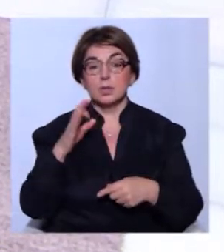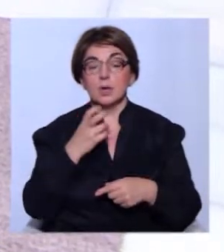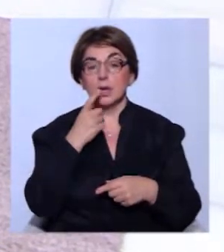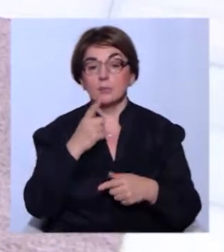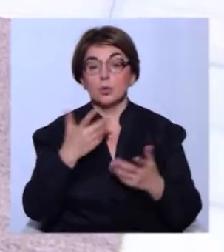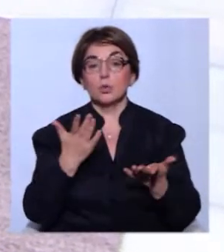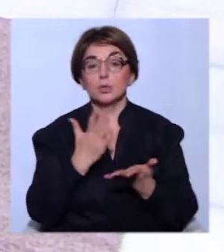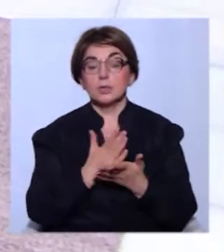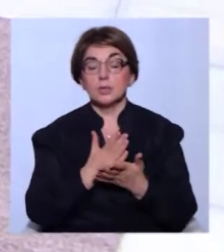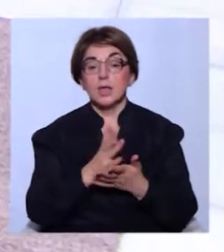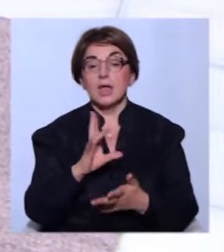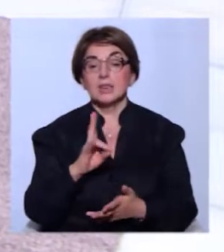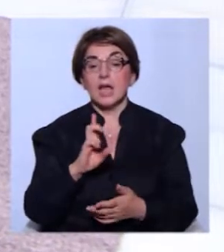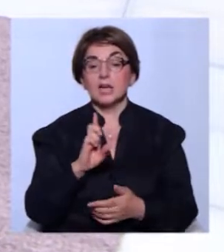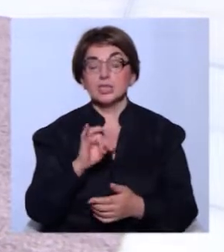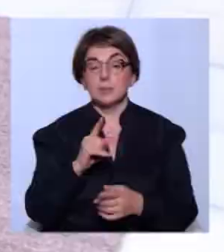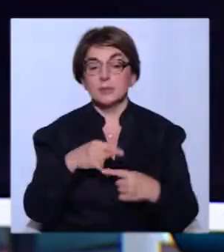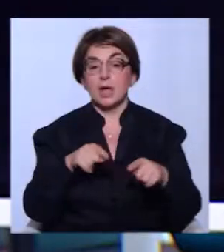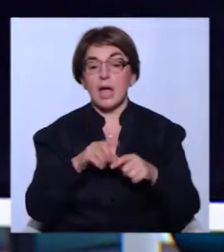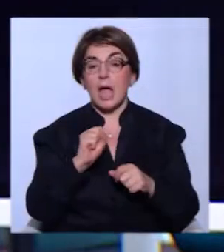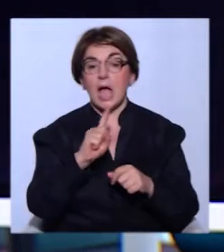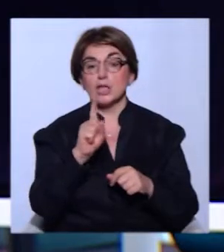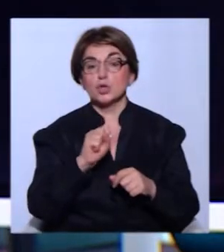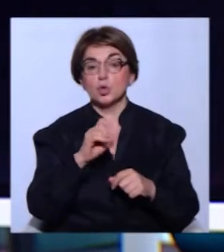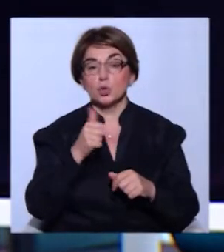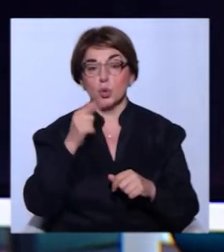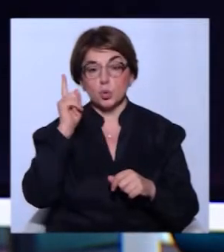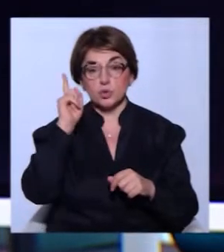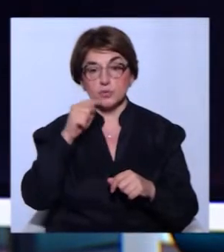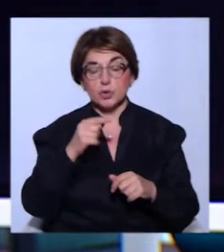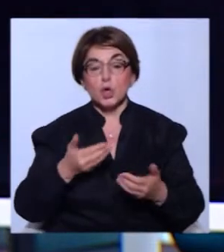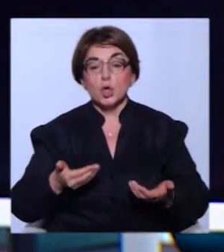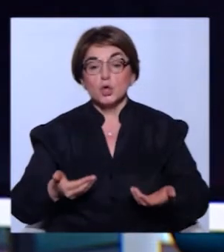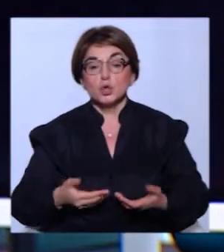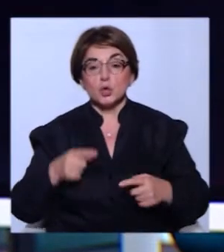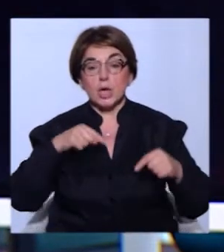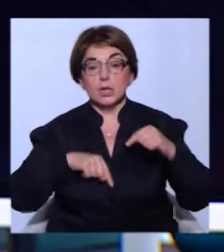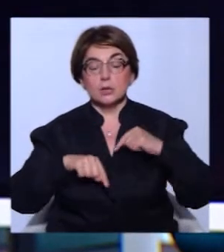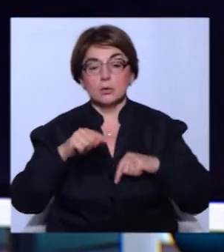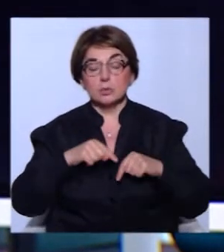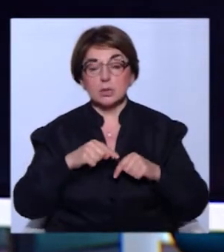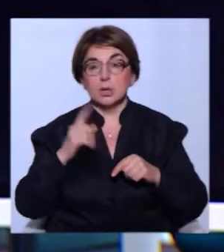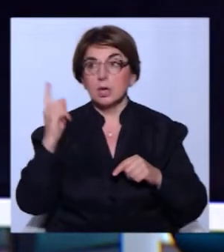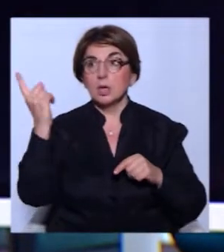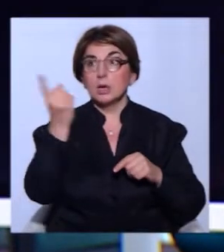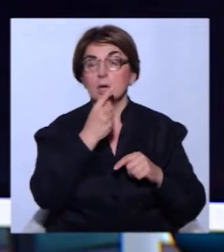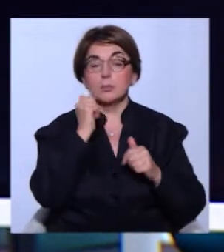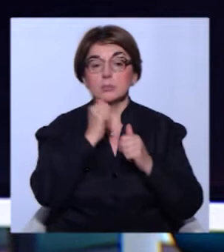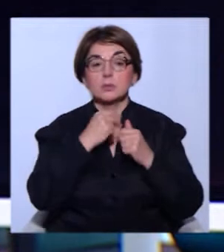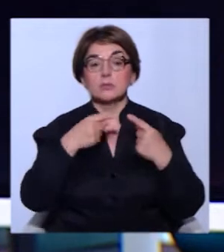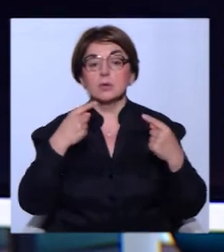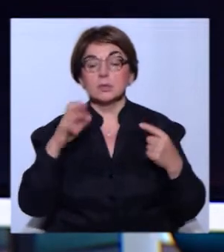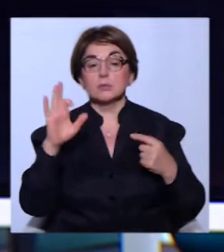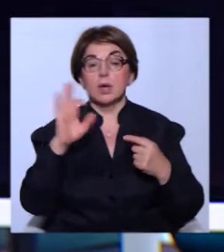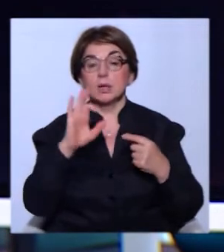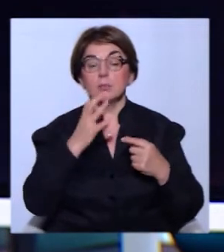როგორიც გახლავთ ნახშირბადი და აზოტი. როგორც ცნობილია, ცოცხალი ორგანიზმები გარემოდან გამუდმებით იტაცებენ სხვადასხვა